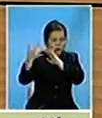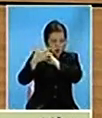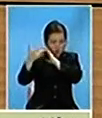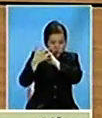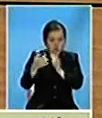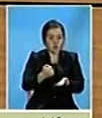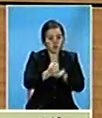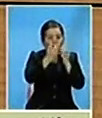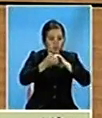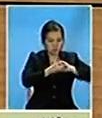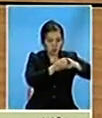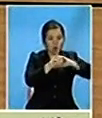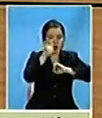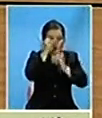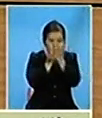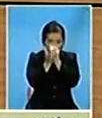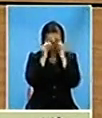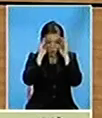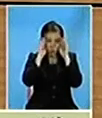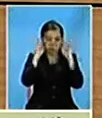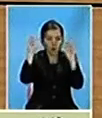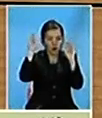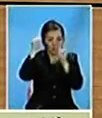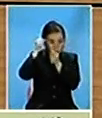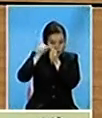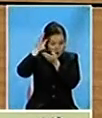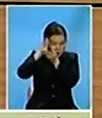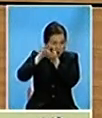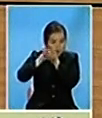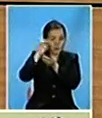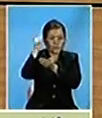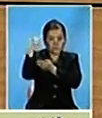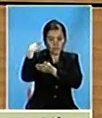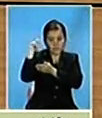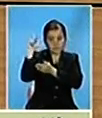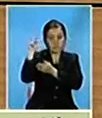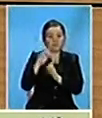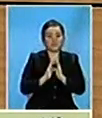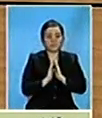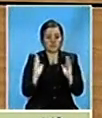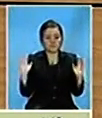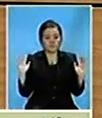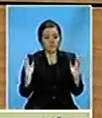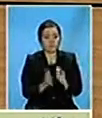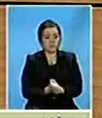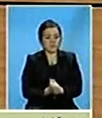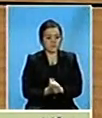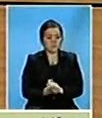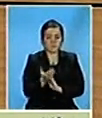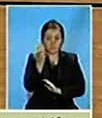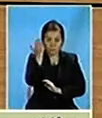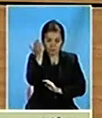ยก็ได้เพื่อจะได้เก็บเกี่ยวประสบการณ์ให้ได้มากที่สุดก็ขอบคุณครับ ครับท่านศิริวัฒน์ไกรศิ